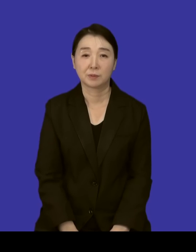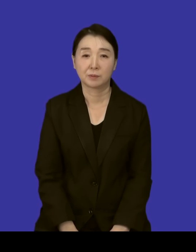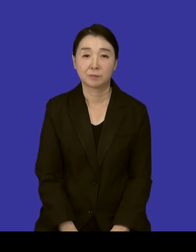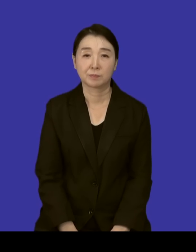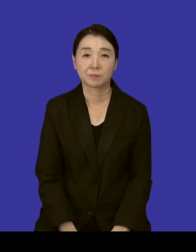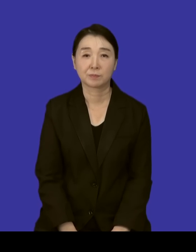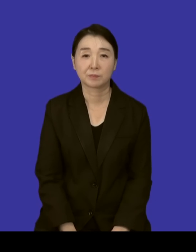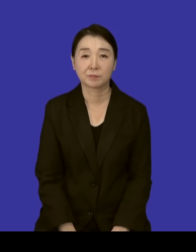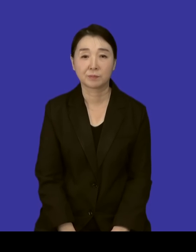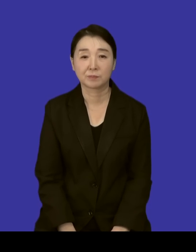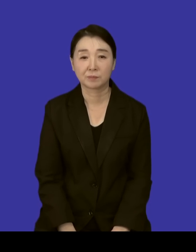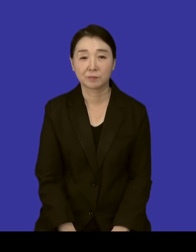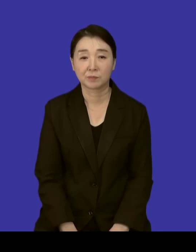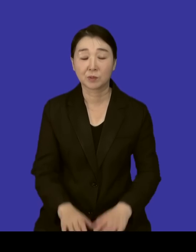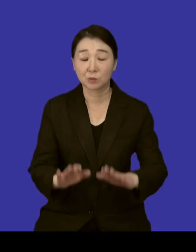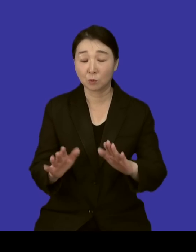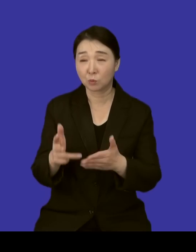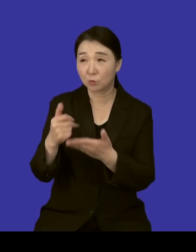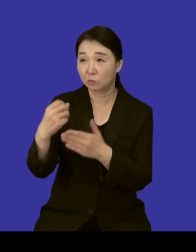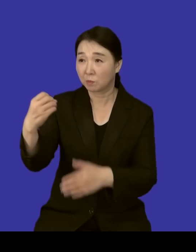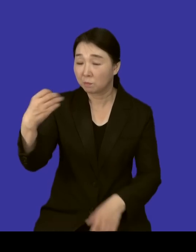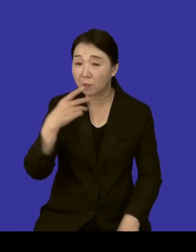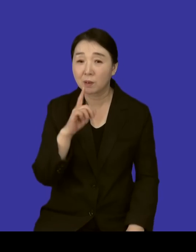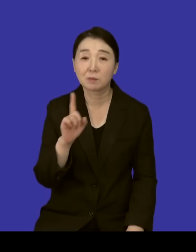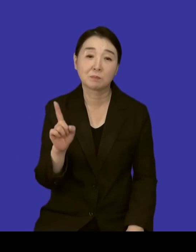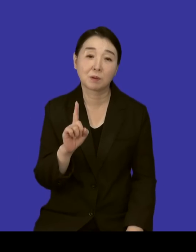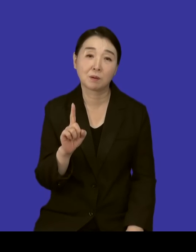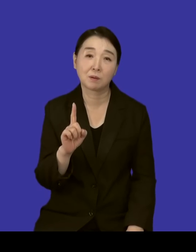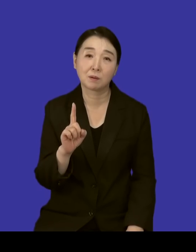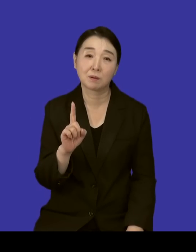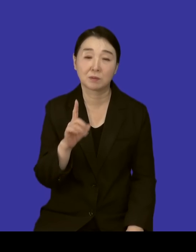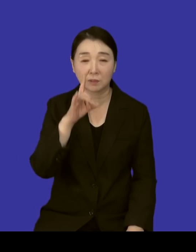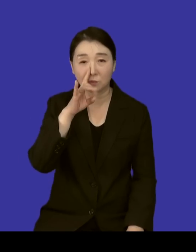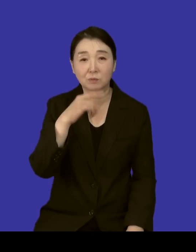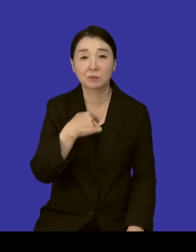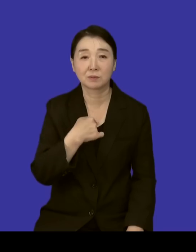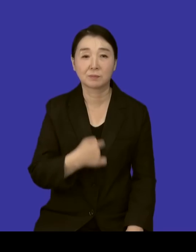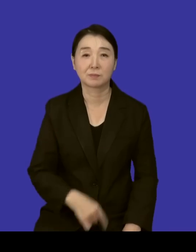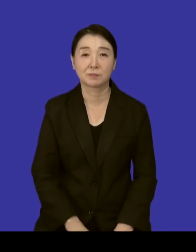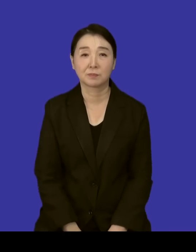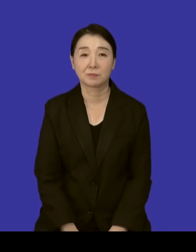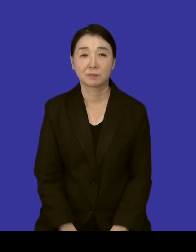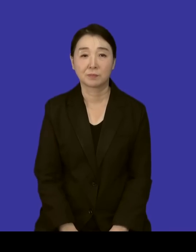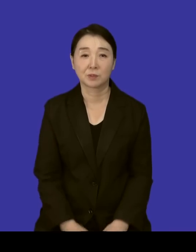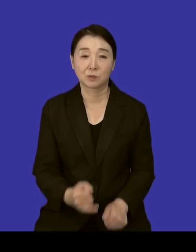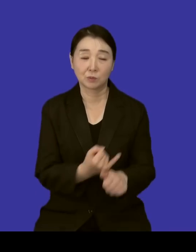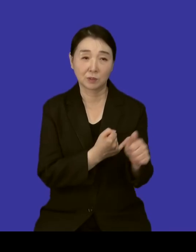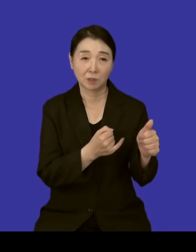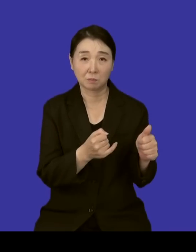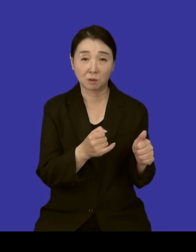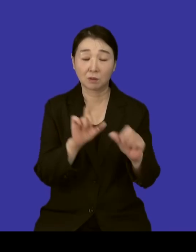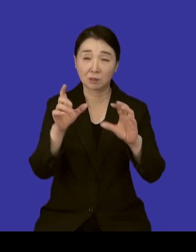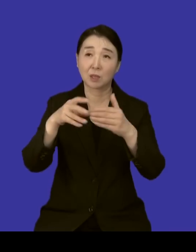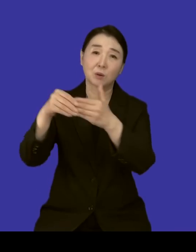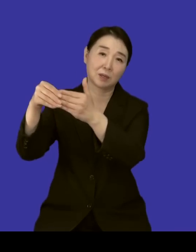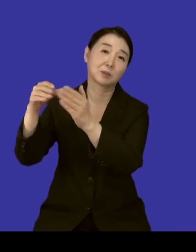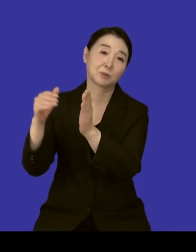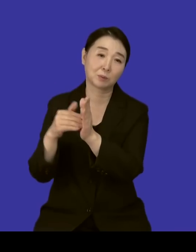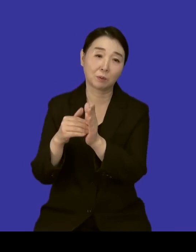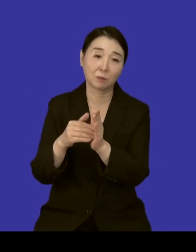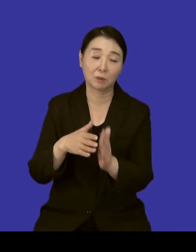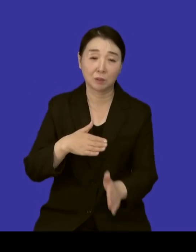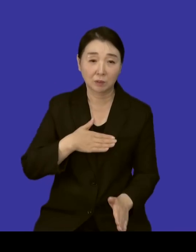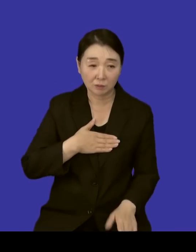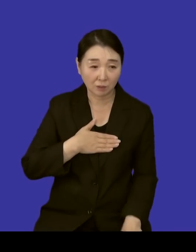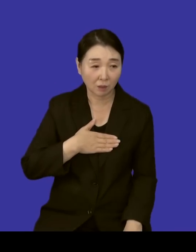성경이 있는데, 오늘 주님이 뭐라고 말씀하실까가 이게 너무 궁금한 거예요. 예. 우리 남편 데려갔는데 네네네. 이거